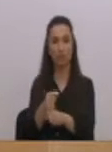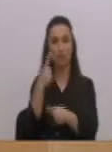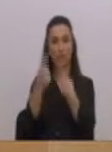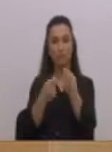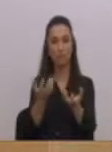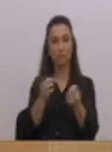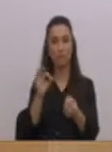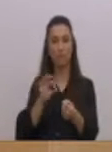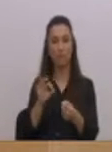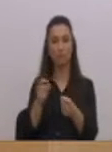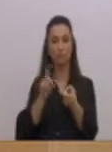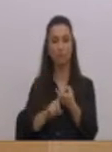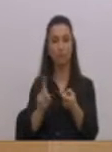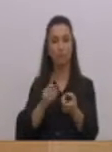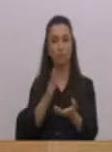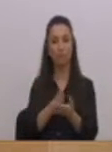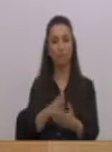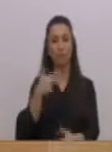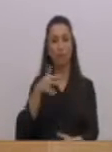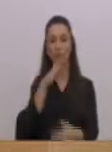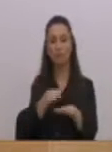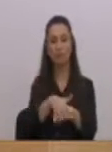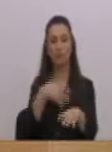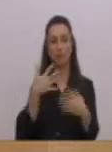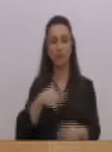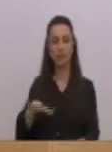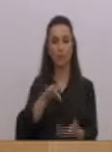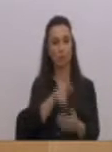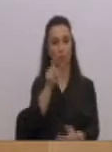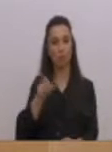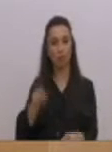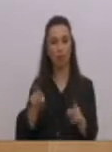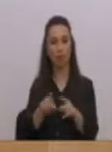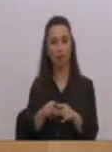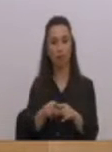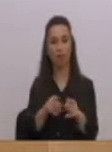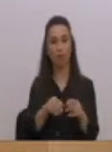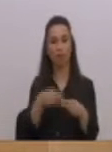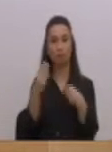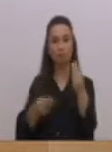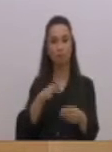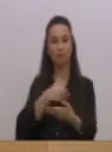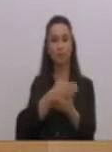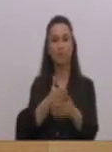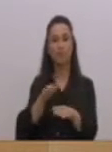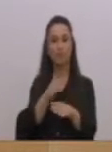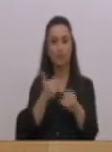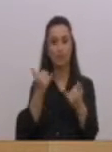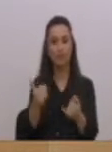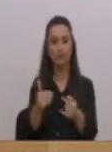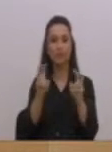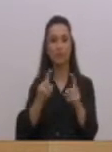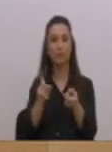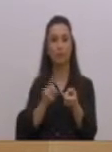ინფორმაციის მიღების ის წყარო, რომელიც 30 წელი საქართველოს მოქალაქეებს ამარაგებდა ყველა იმ სიკეთით, ყველა იმ